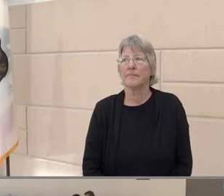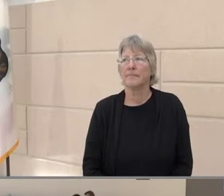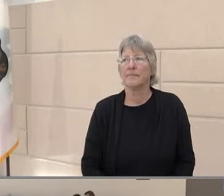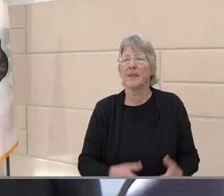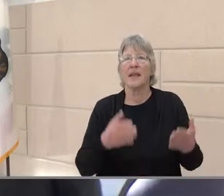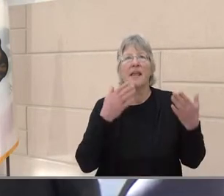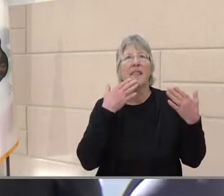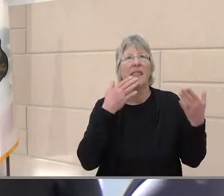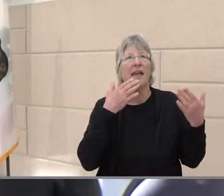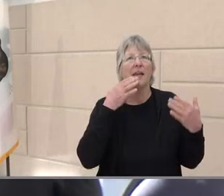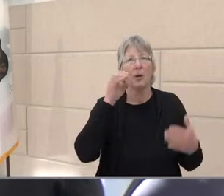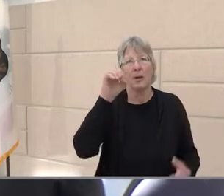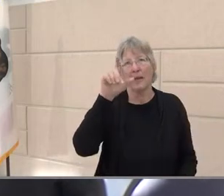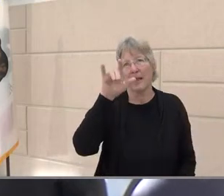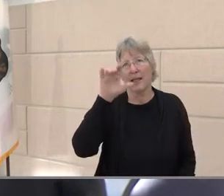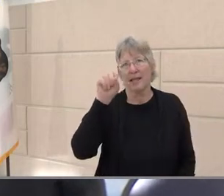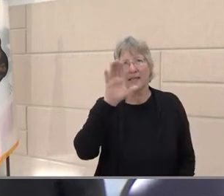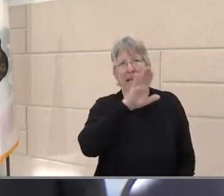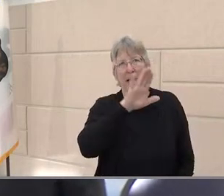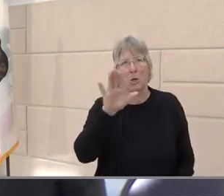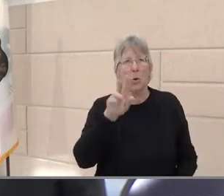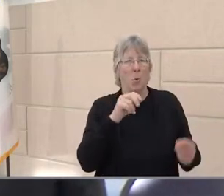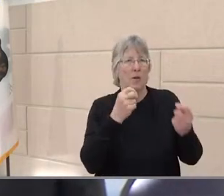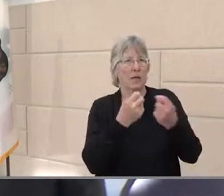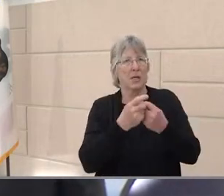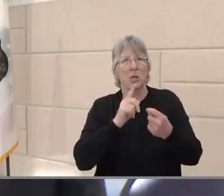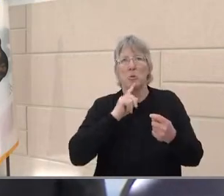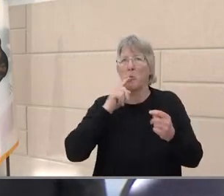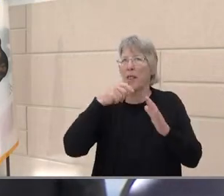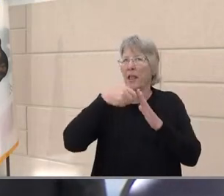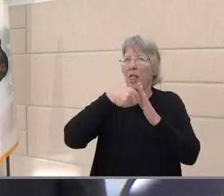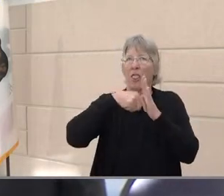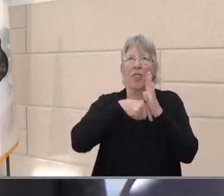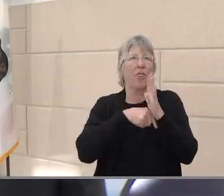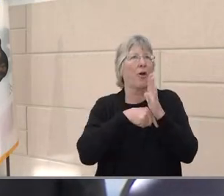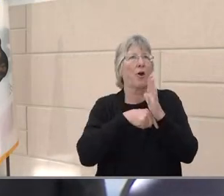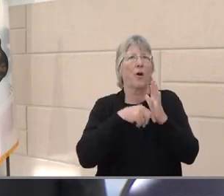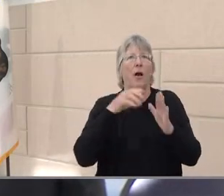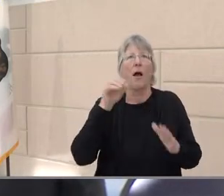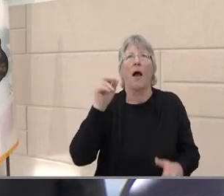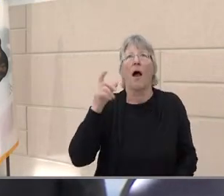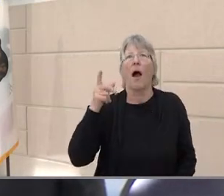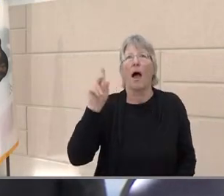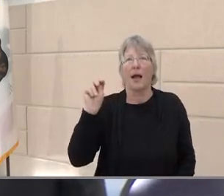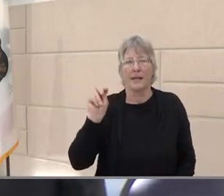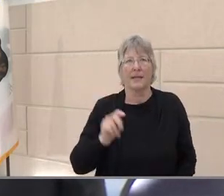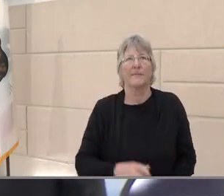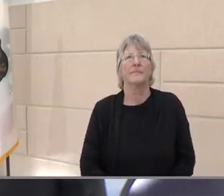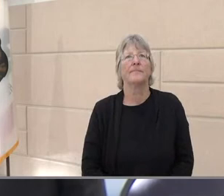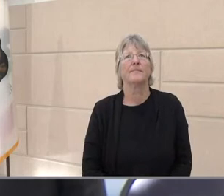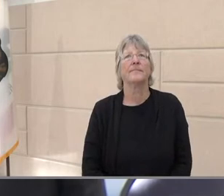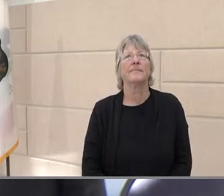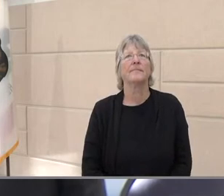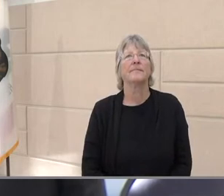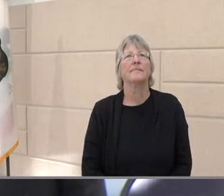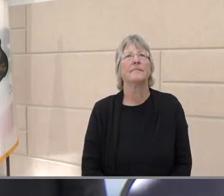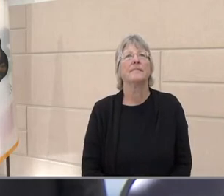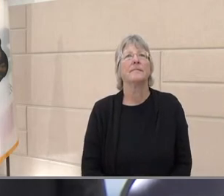សូមអរគុណអ្នកស្រីអលីសនិងក្រុមរបស់អ្នកស្រីដោយបានធ្វើការត្រួតពិនិត្យយ៉ាងច្បាស់លាស់